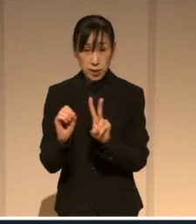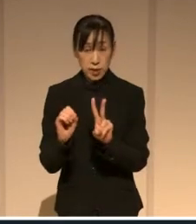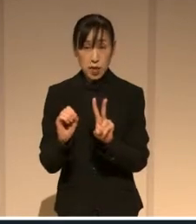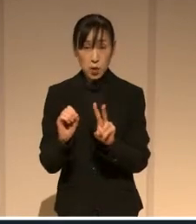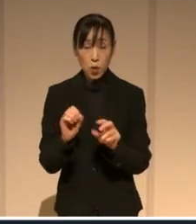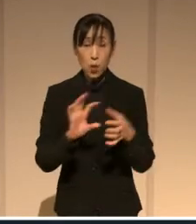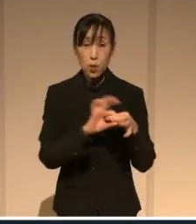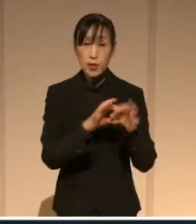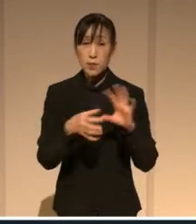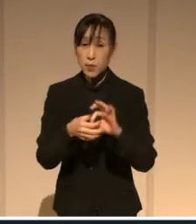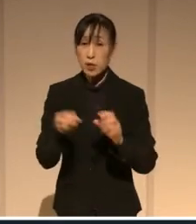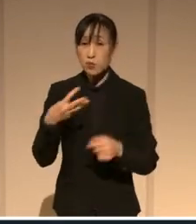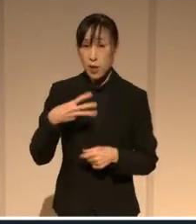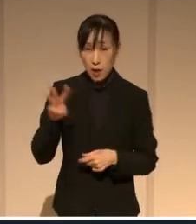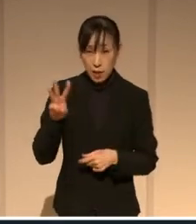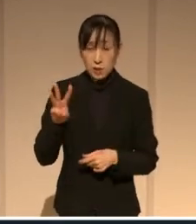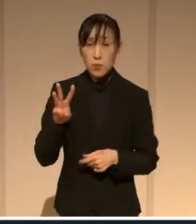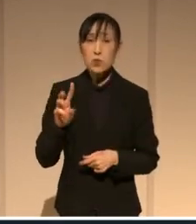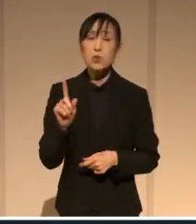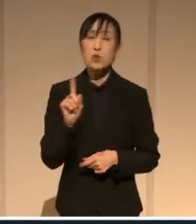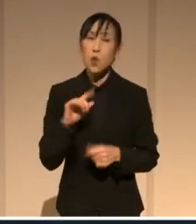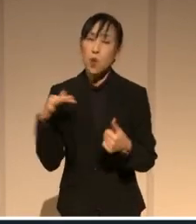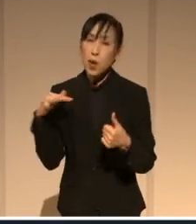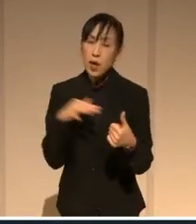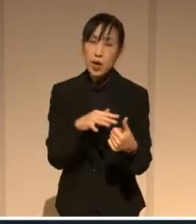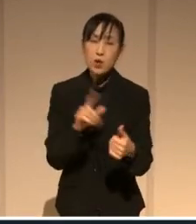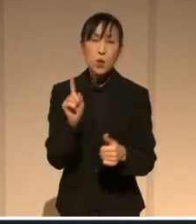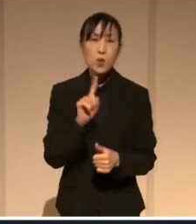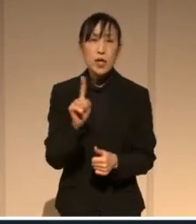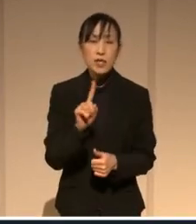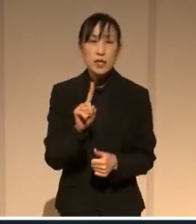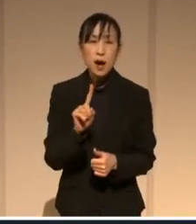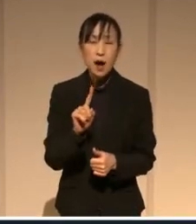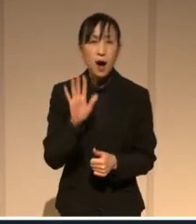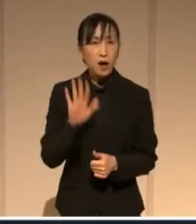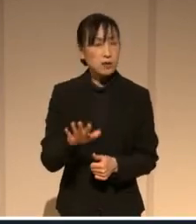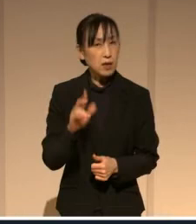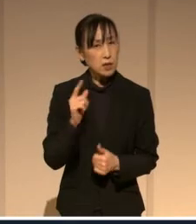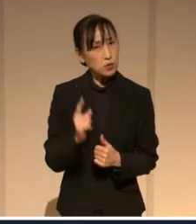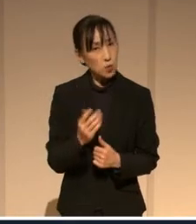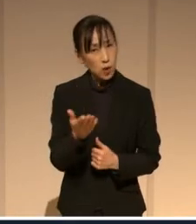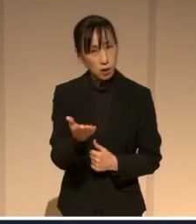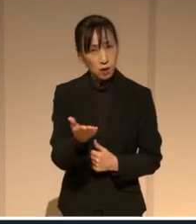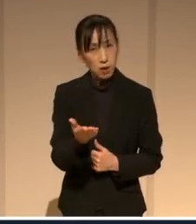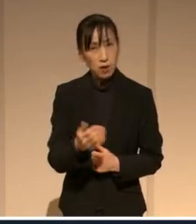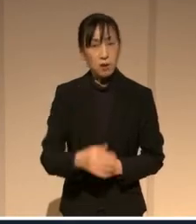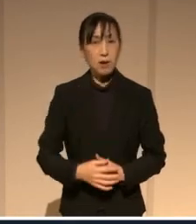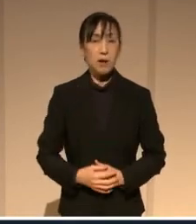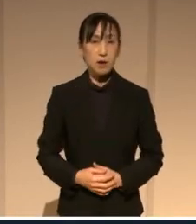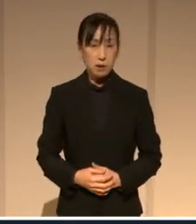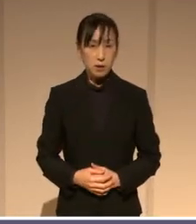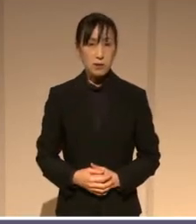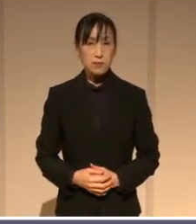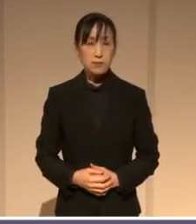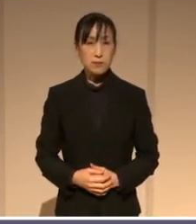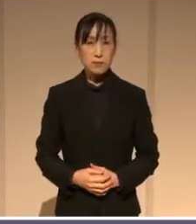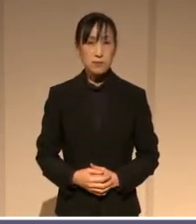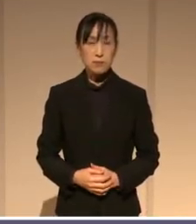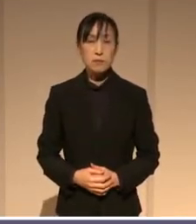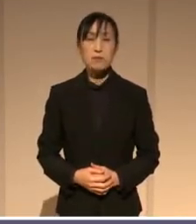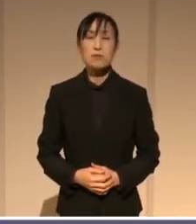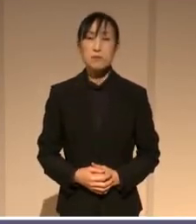を与えたかなというところはいかがでしょうかというところでお前さんいかがでしょうです